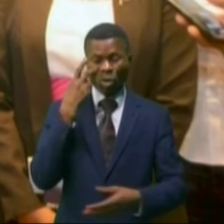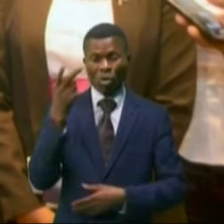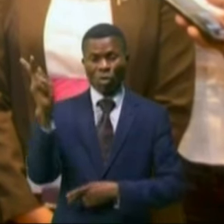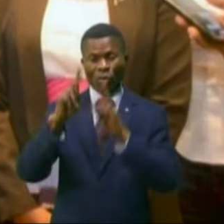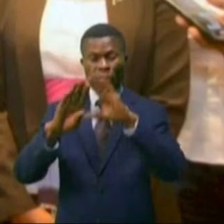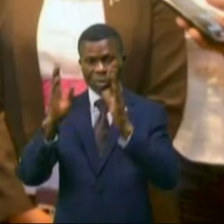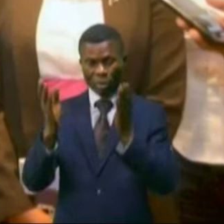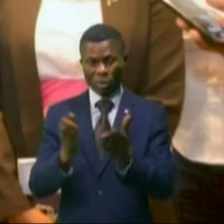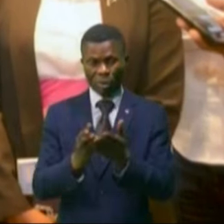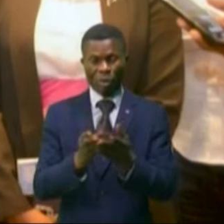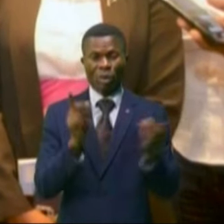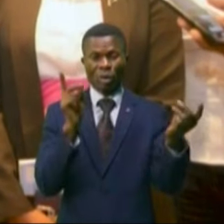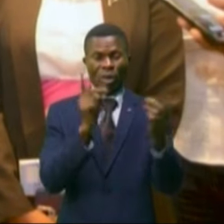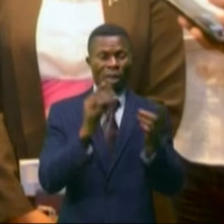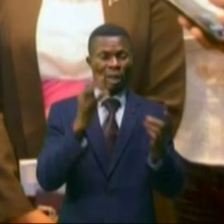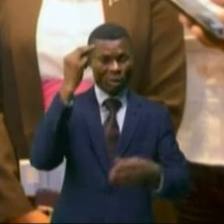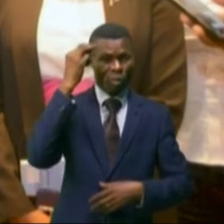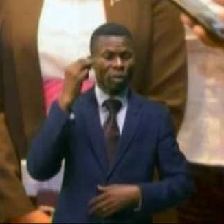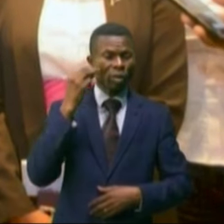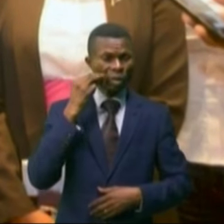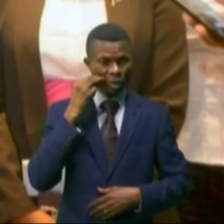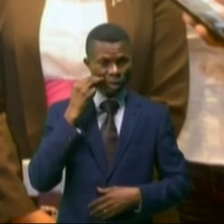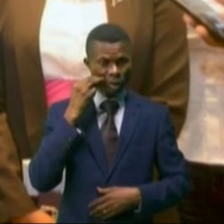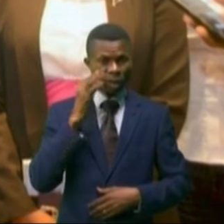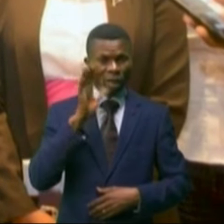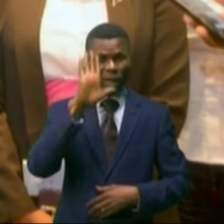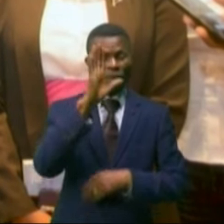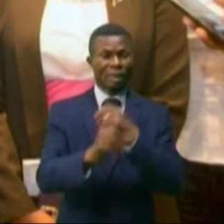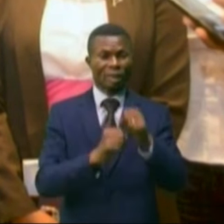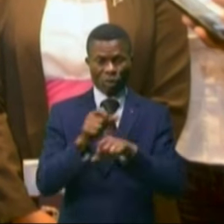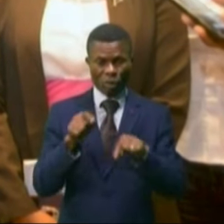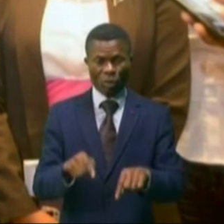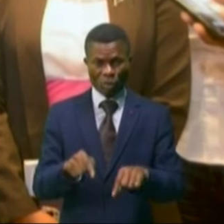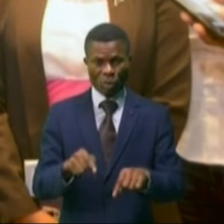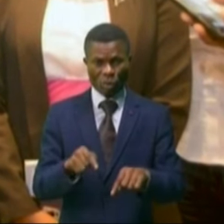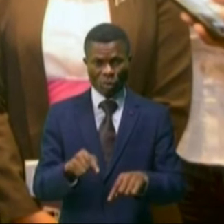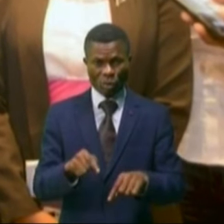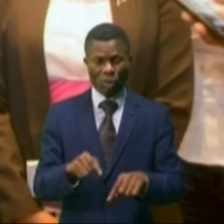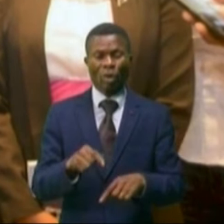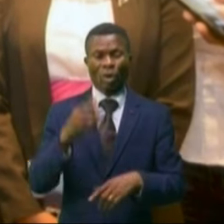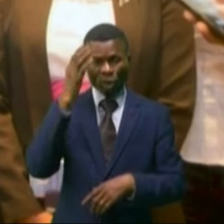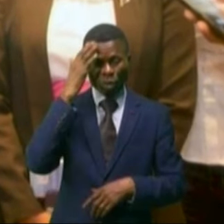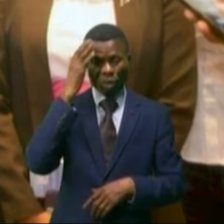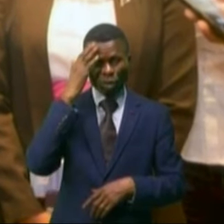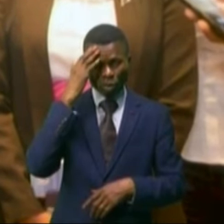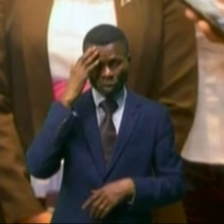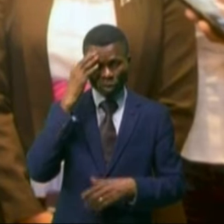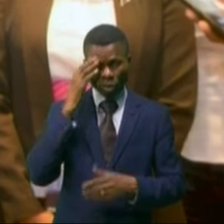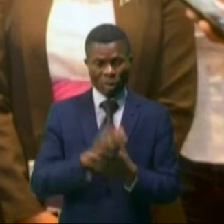sommes allés vers le ministre pour que pendant les 5 ans, nous puissions connaître les tenants et